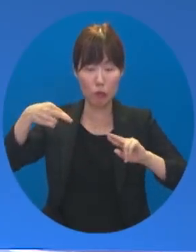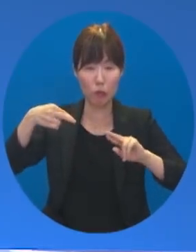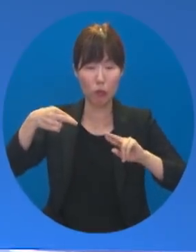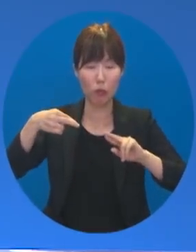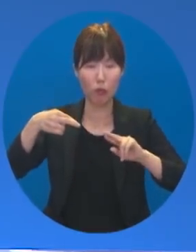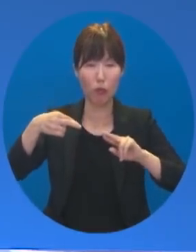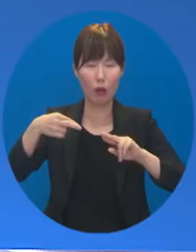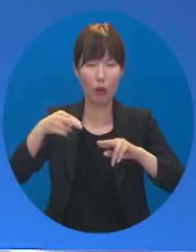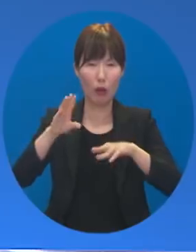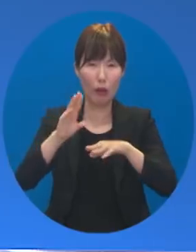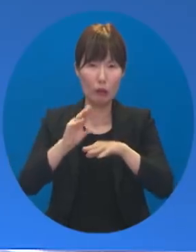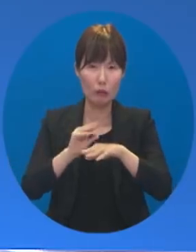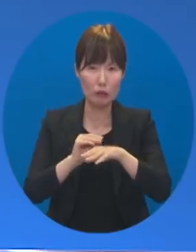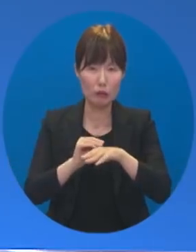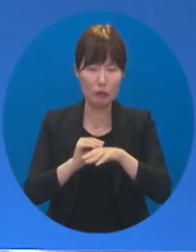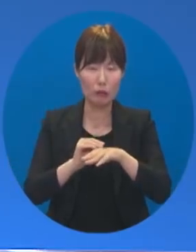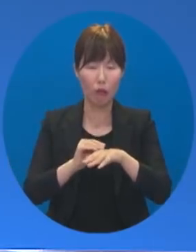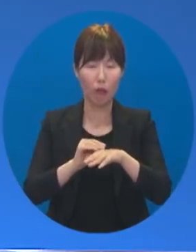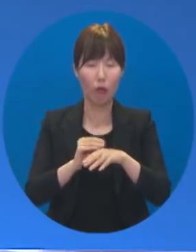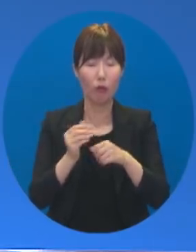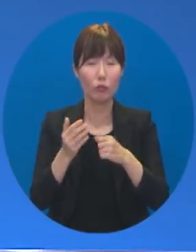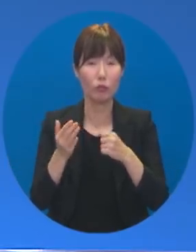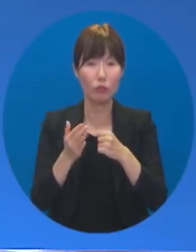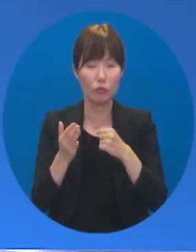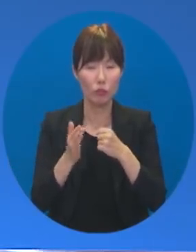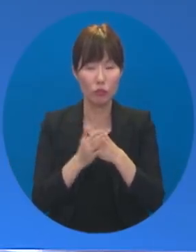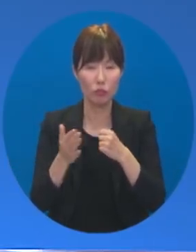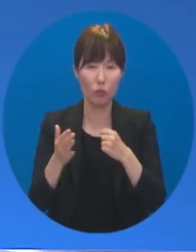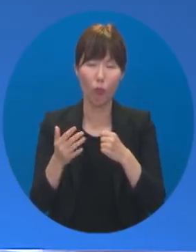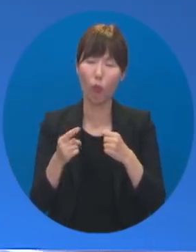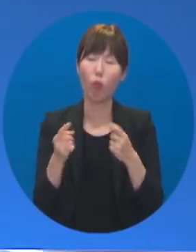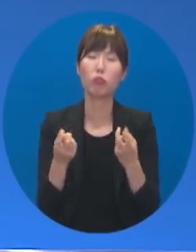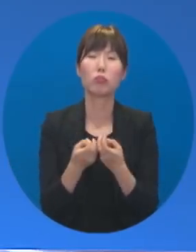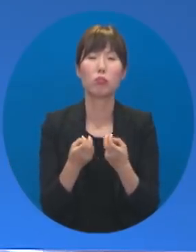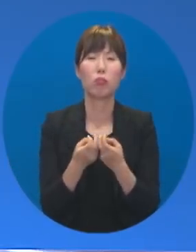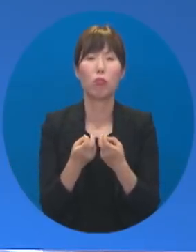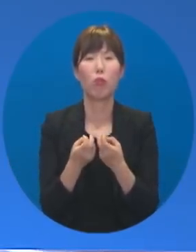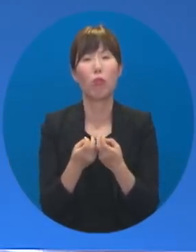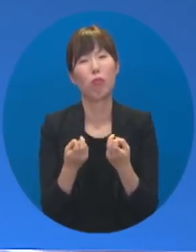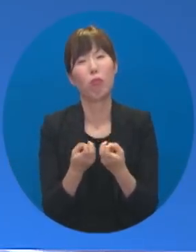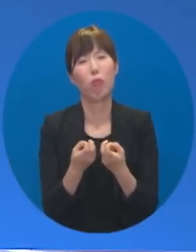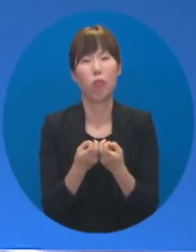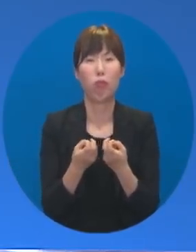남자들은 또 지방이 있어도 근육이 많아서 훨씬 더 힘들거든요.